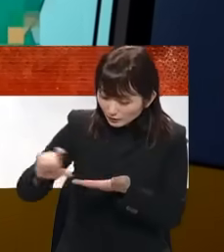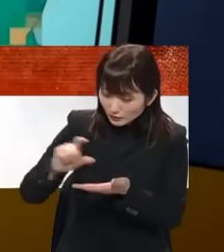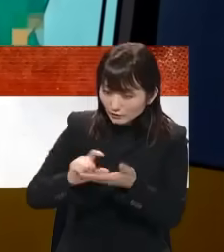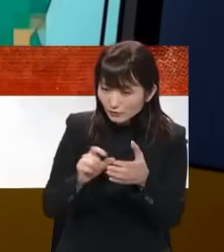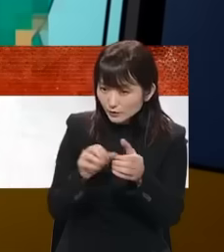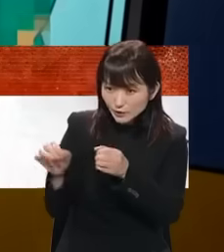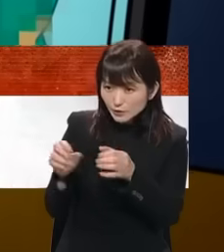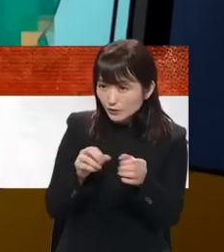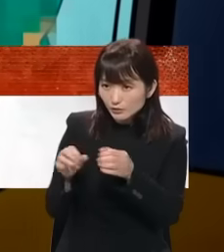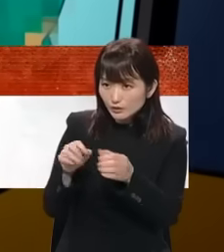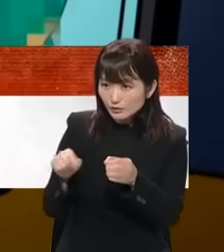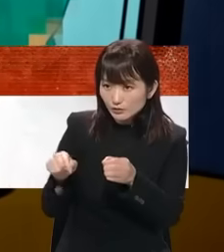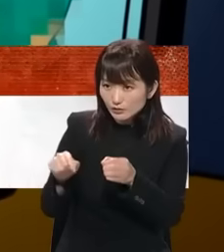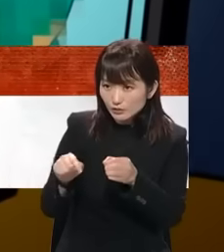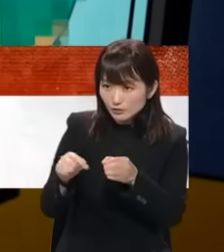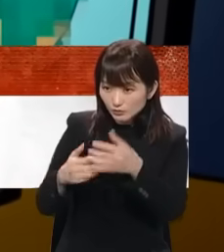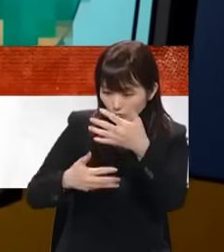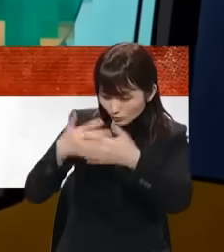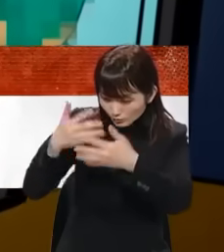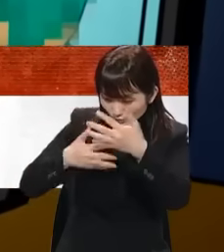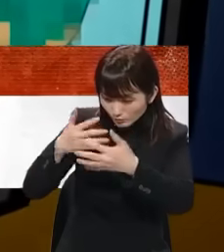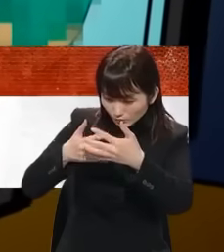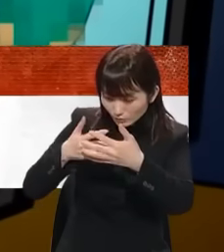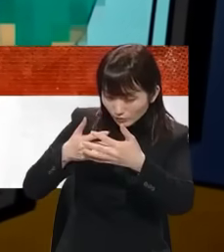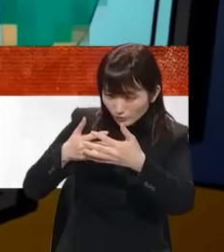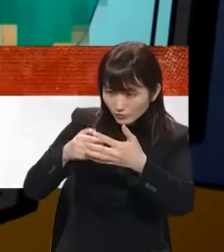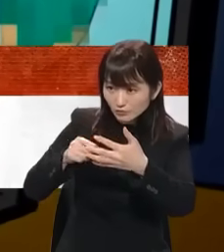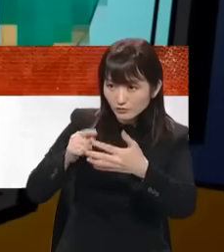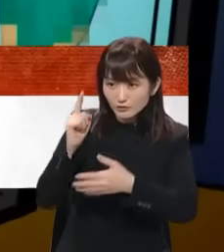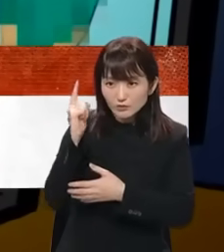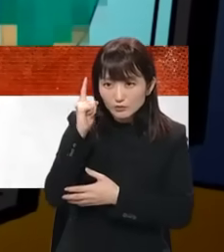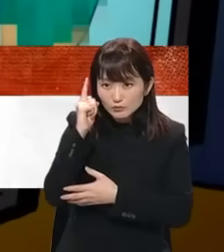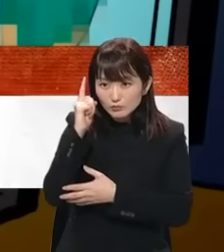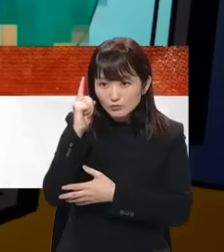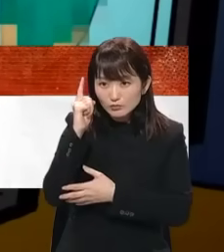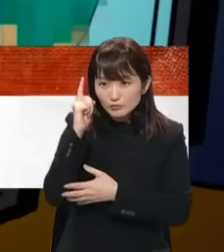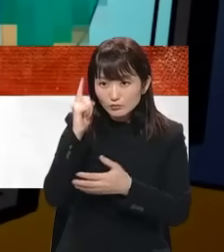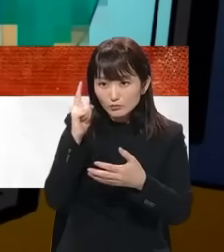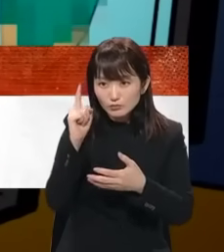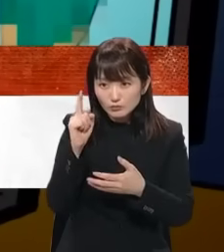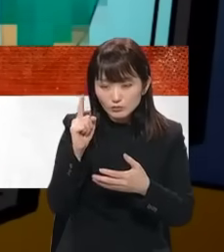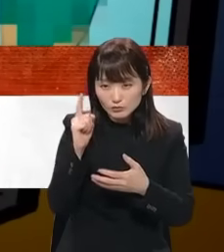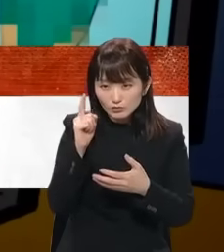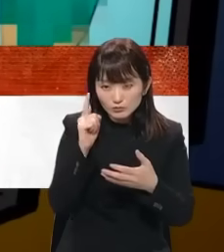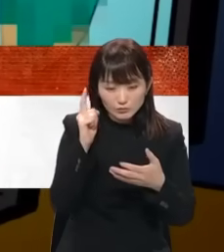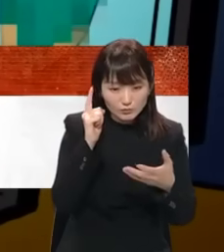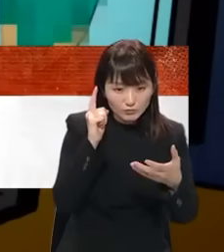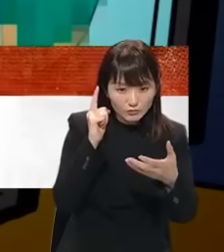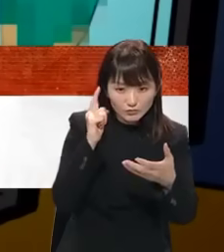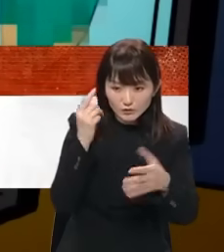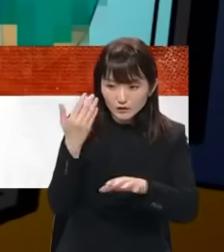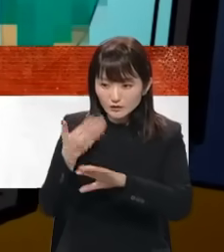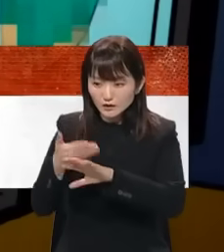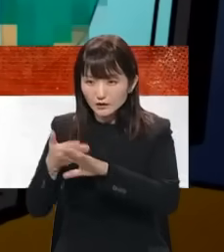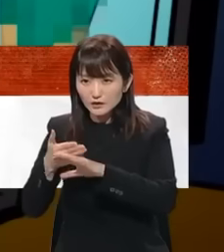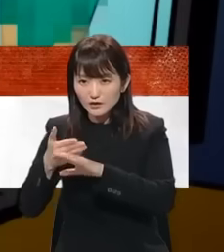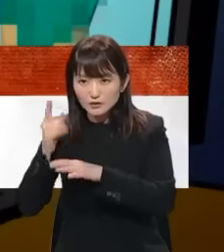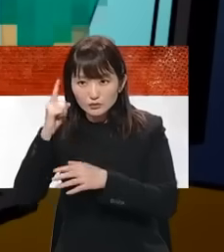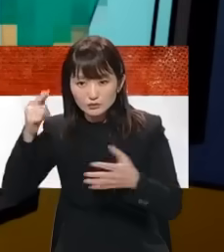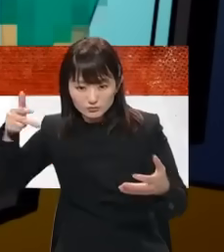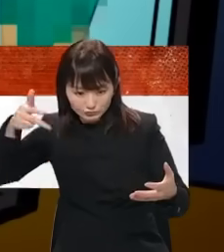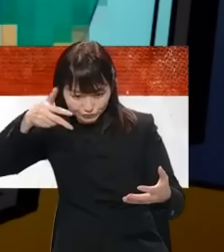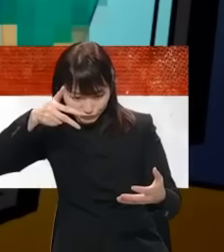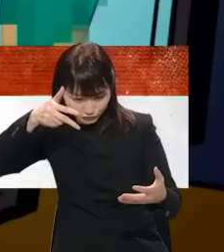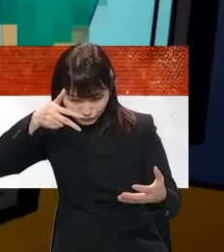대화들이 오고가는 그 장면 그 화면들을 휴대폰으로 움직이면서 다른 휴대폰으로 그걸 동영상으로 촬영한 걸 저한테